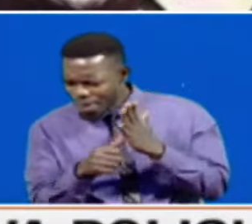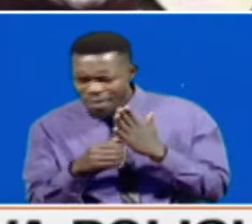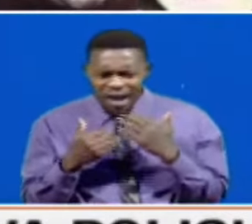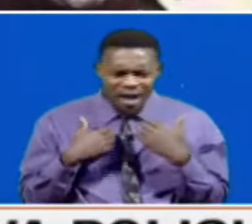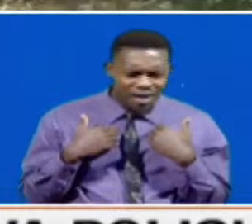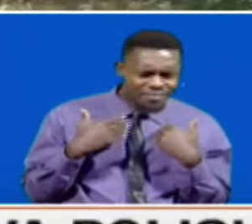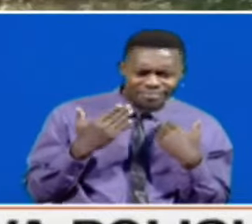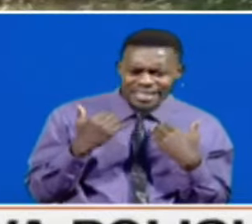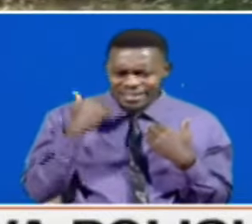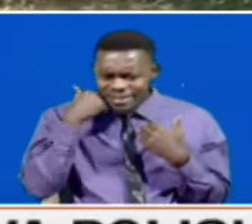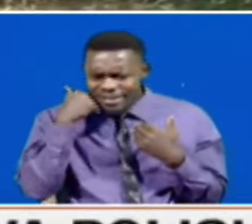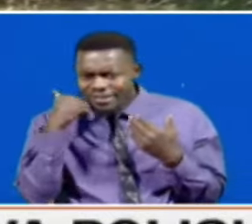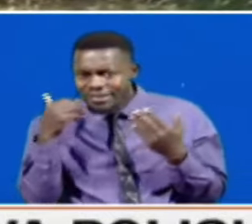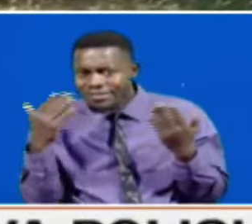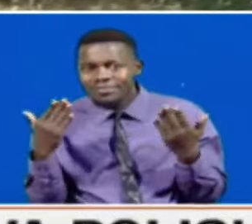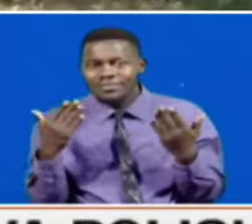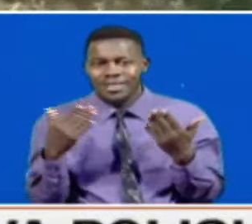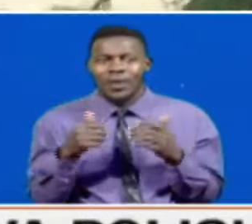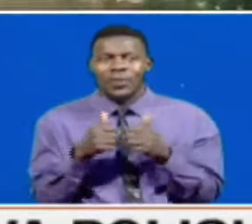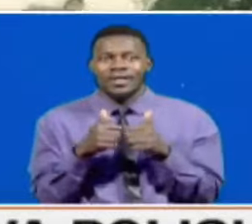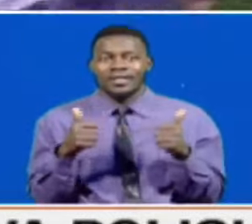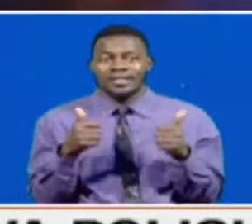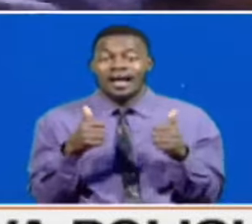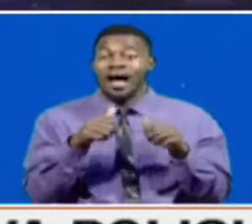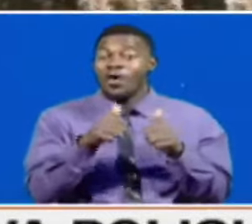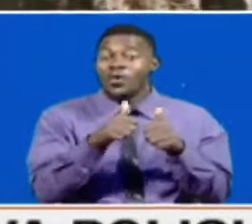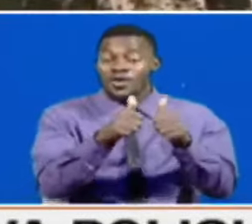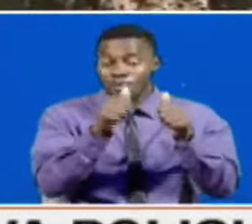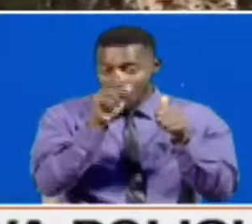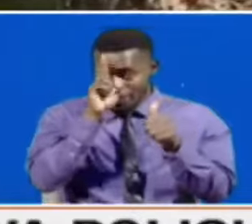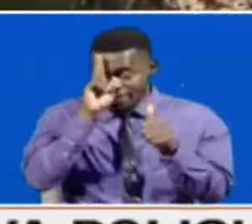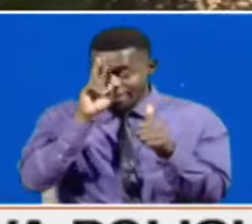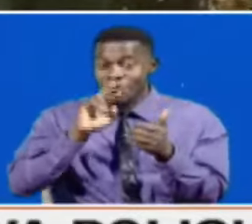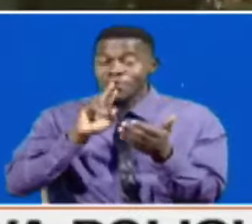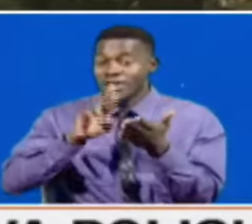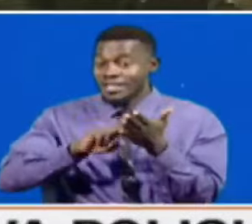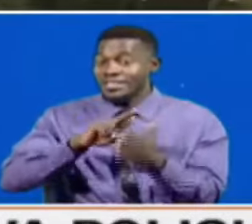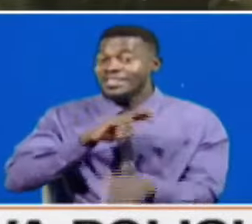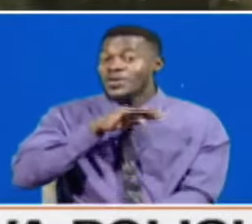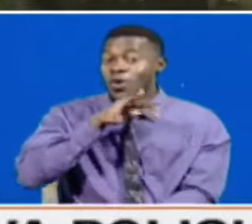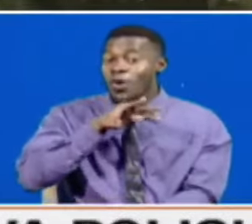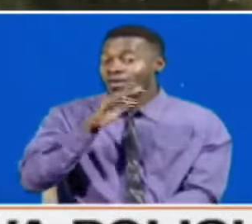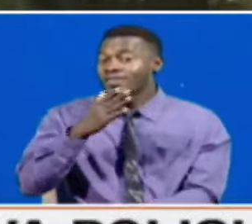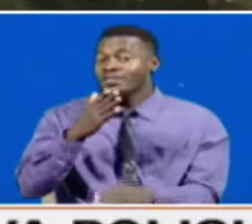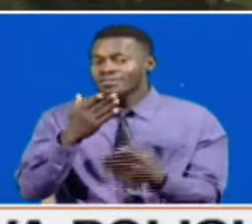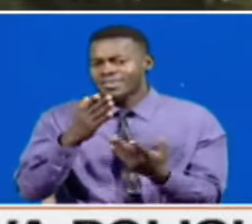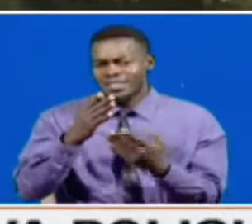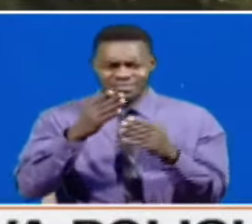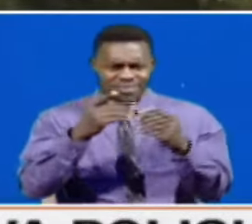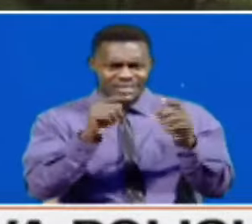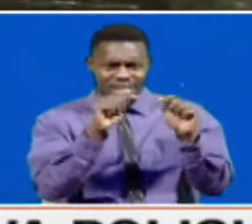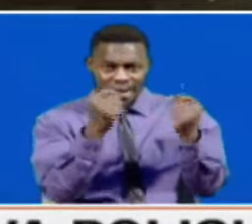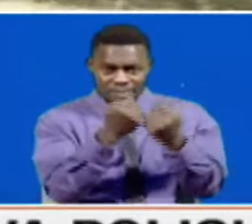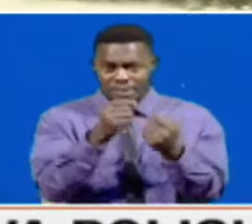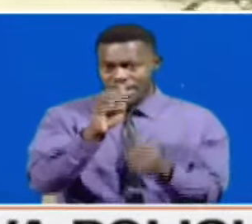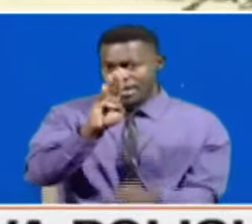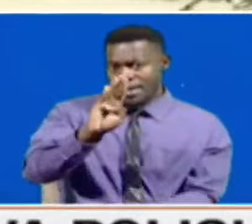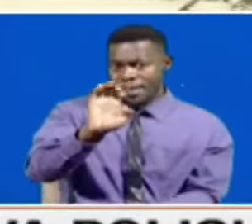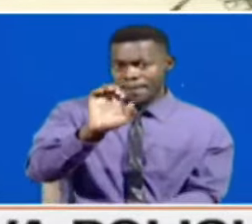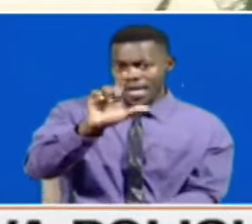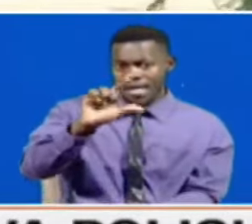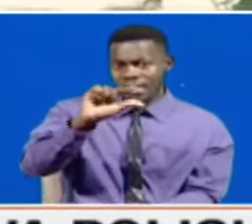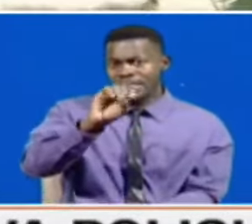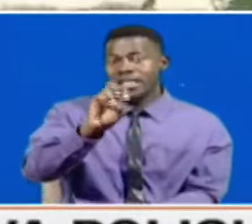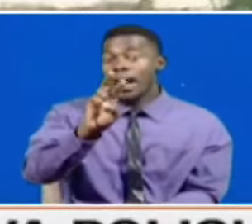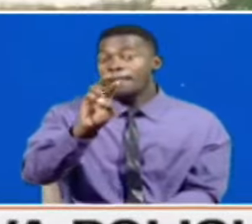Teka hapa kingana na taarifa ya polisi mbwa mwenyewe aina ya belgian Malinois Ana umri wa miaka tisa na